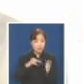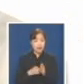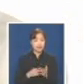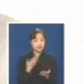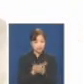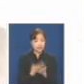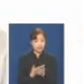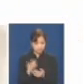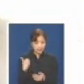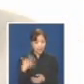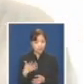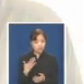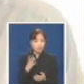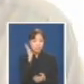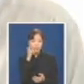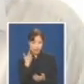ล่า